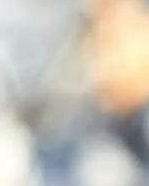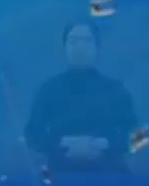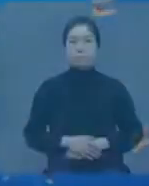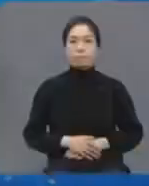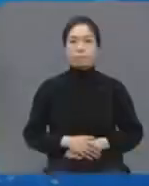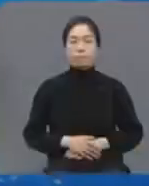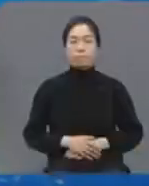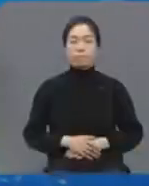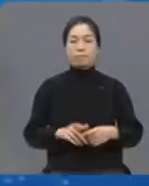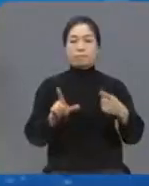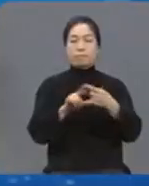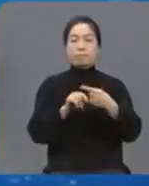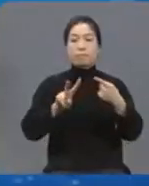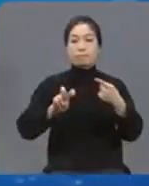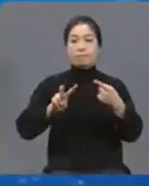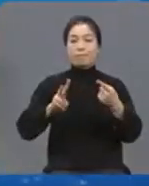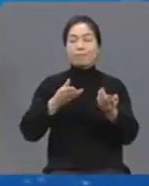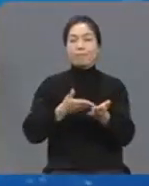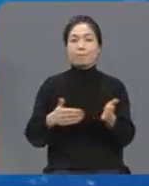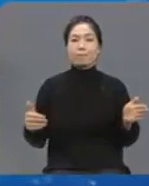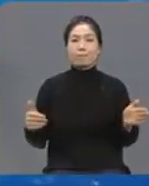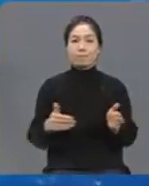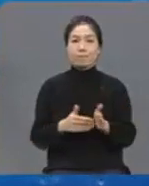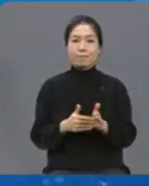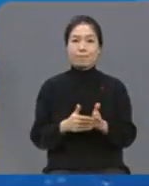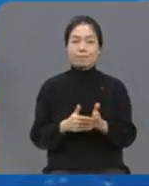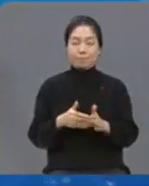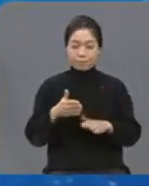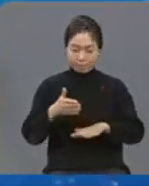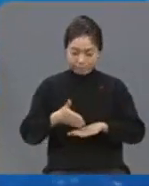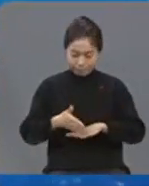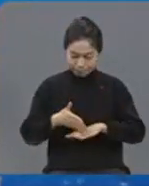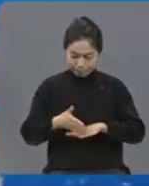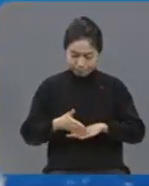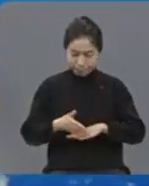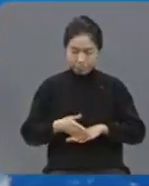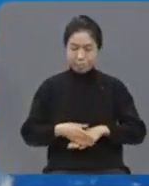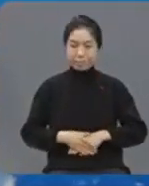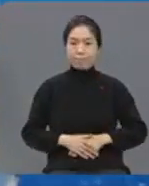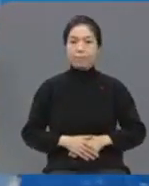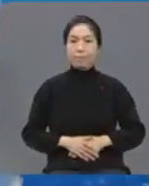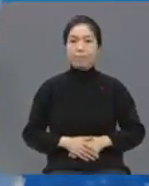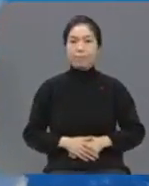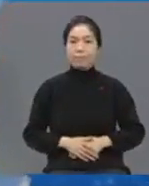날씨였습니다 1월 22일 뉴스 광장 마칩니다 시청해 주신 여러분